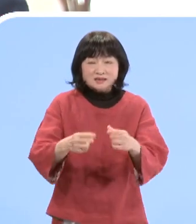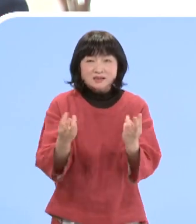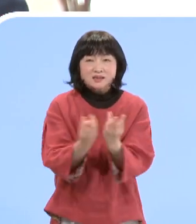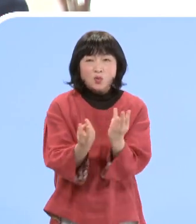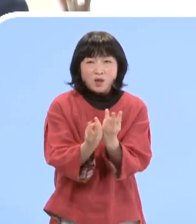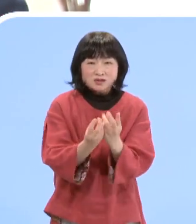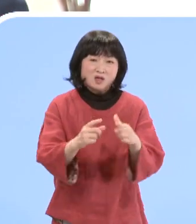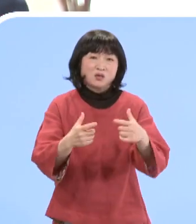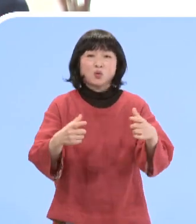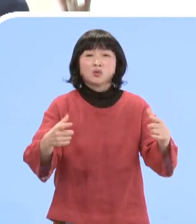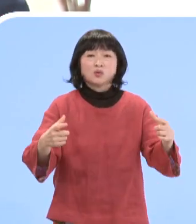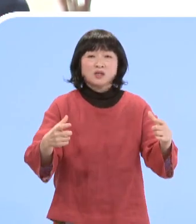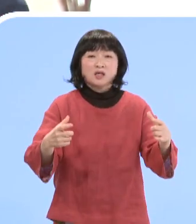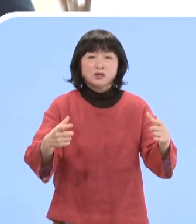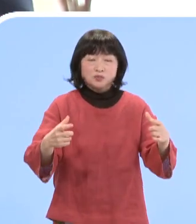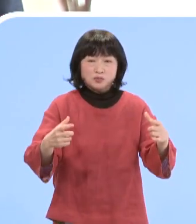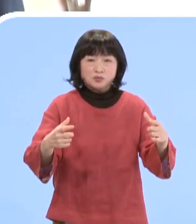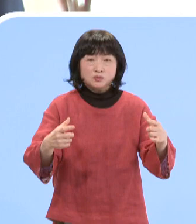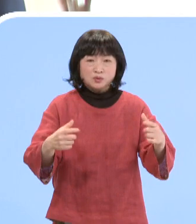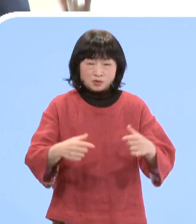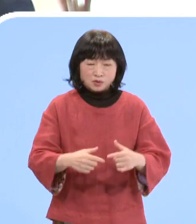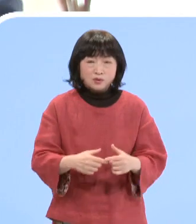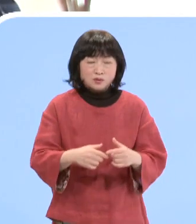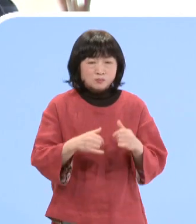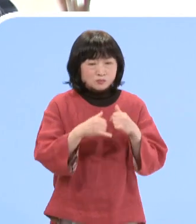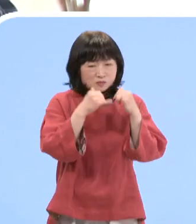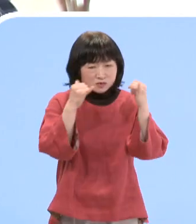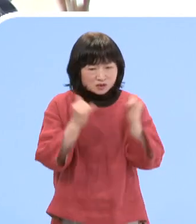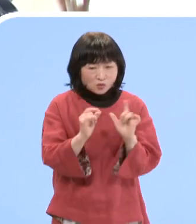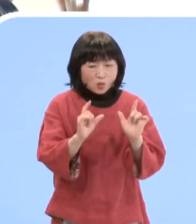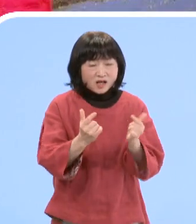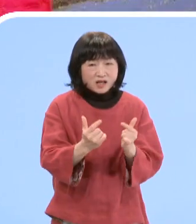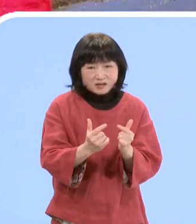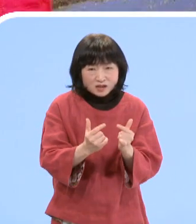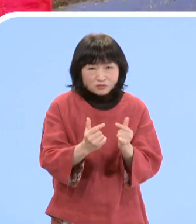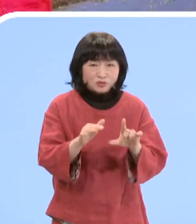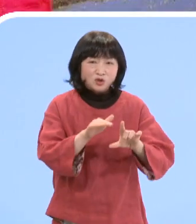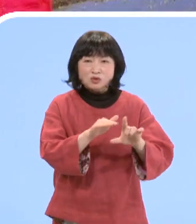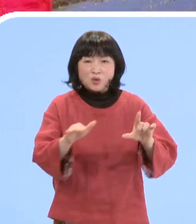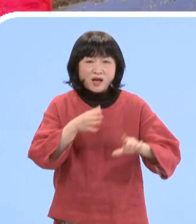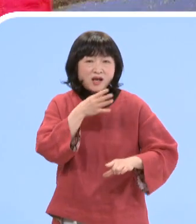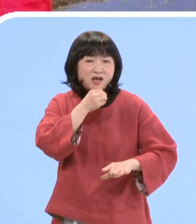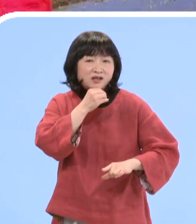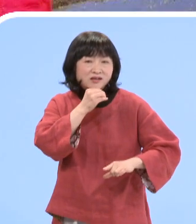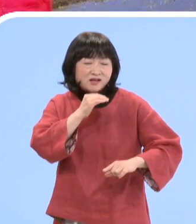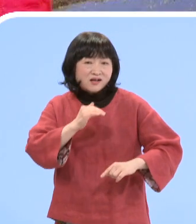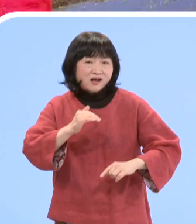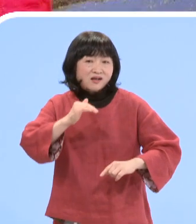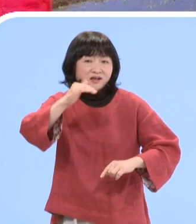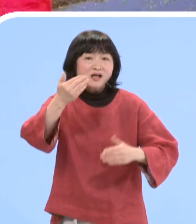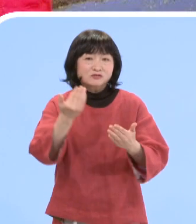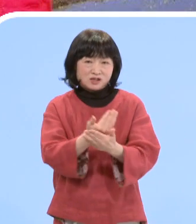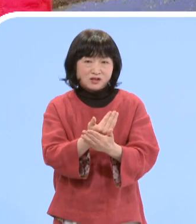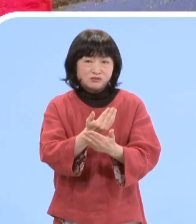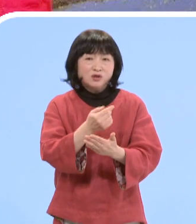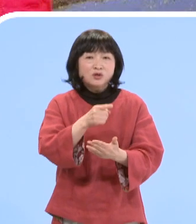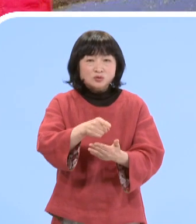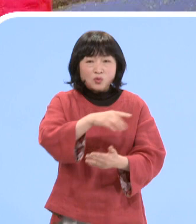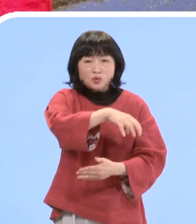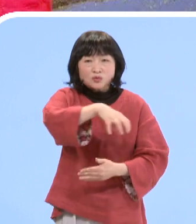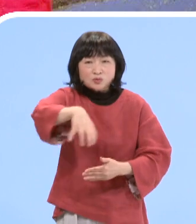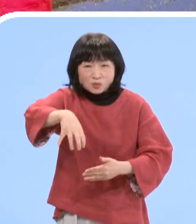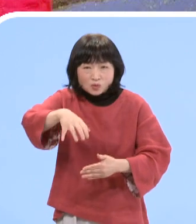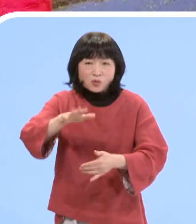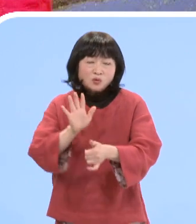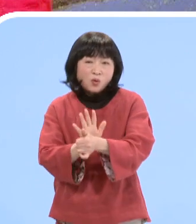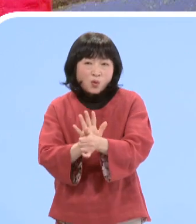が減ってるというより平均年齢が上がってるんですね、 はい、 応援部隊を派遣しようという趣旨なんです、